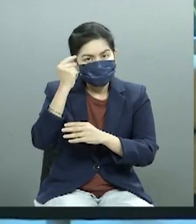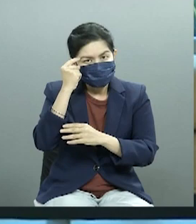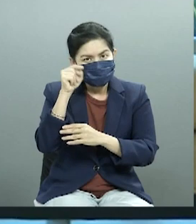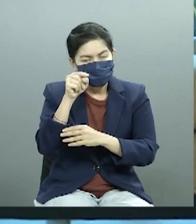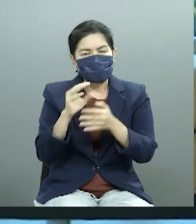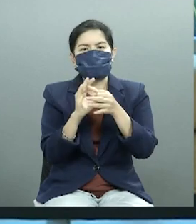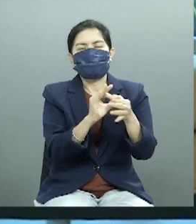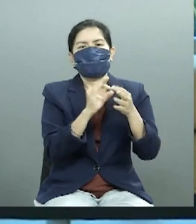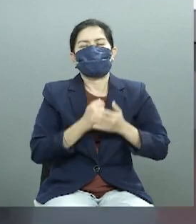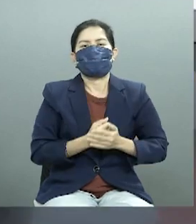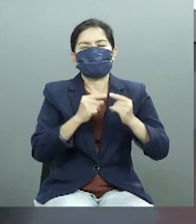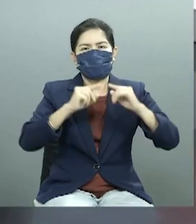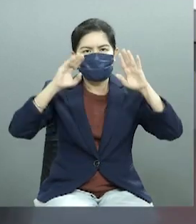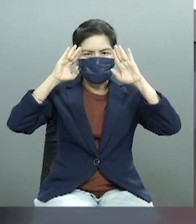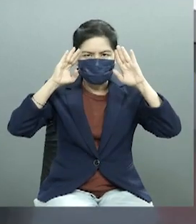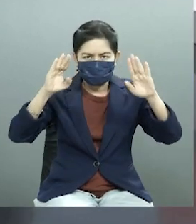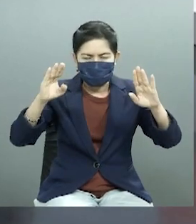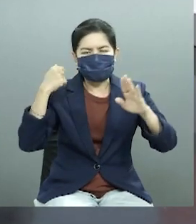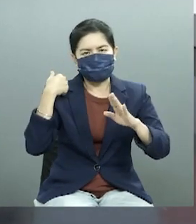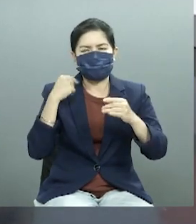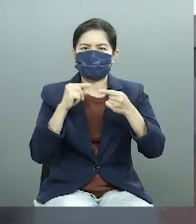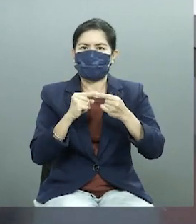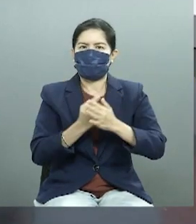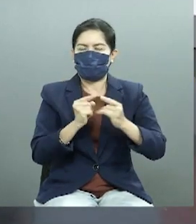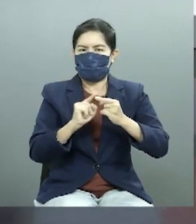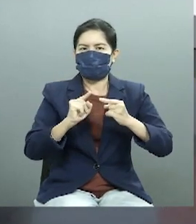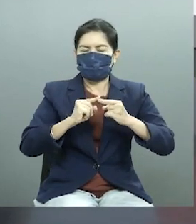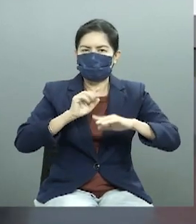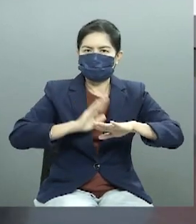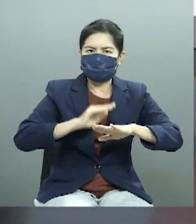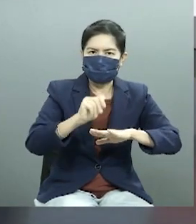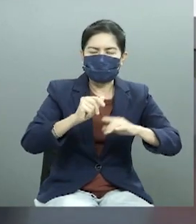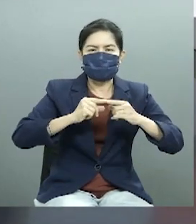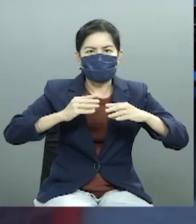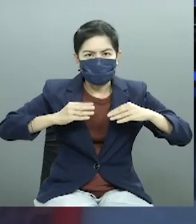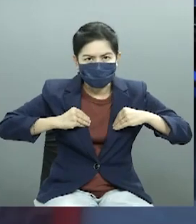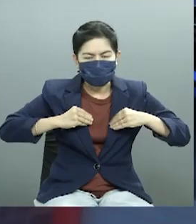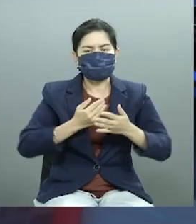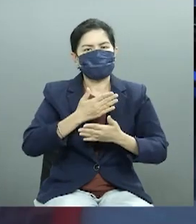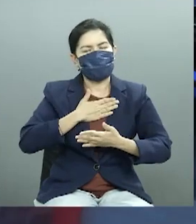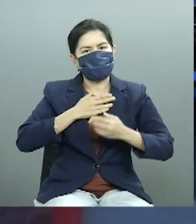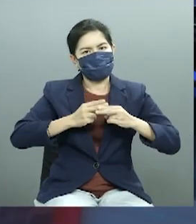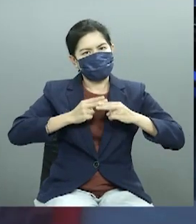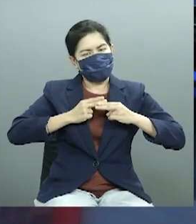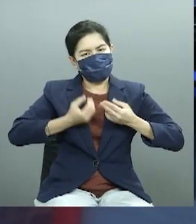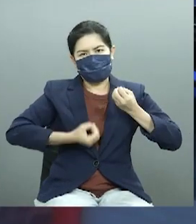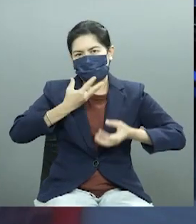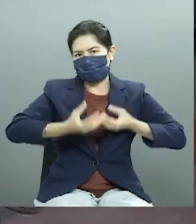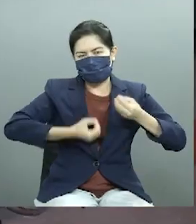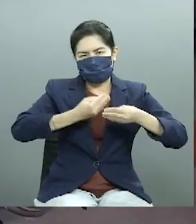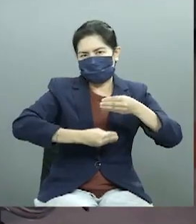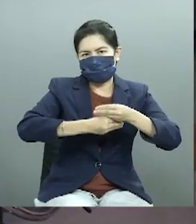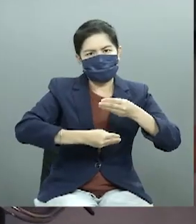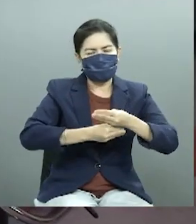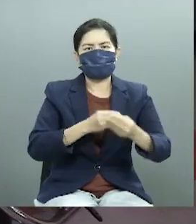มีทฤษฎีนะฮะประสบการณ์มีความน่าเชื่อถือมานำเสนอแทนแล้วเราก็พยายามที่จะไม่ใส่ความคิดเห็นส่วนตัวเข้าไปในเนื้อหาข่